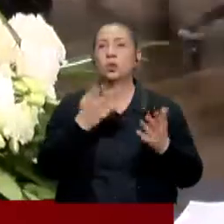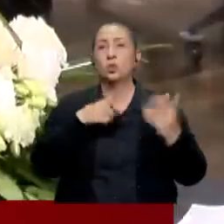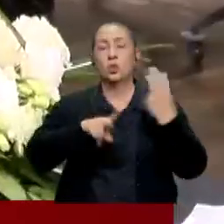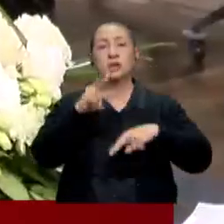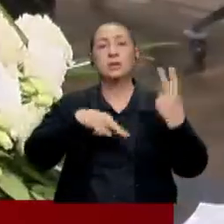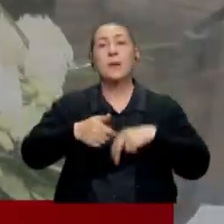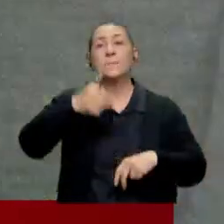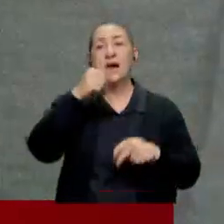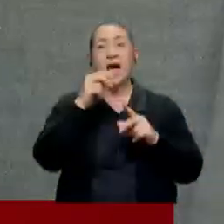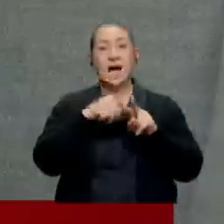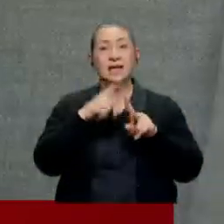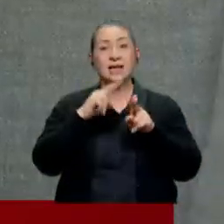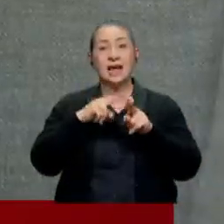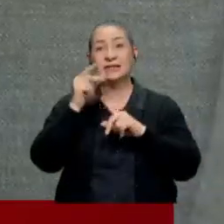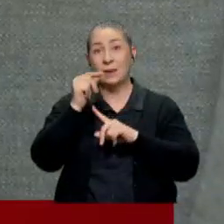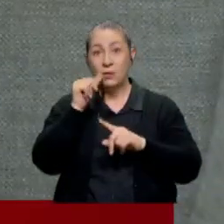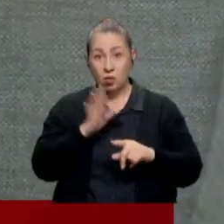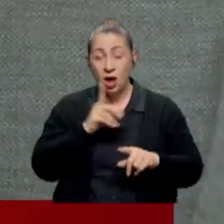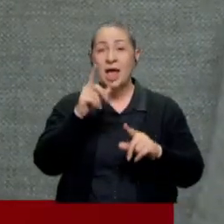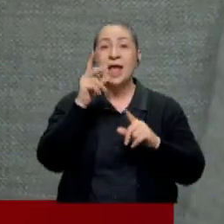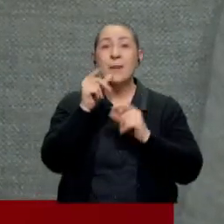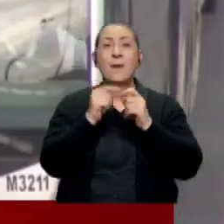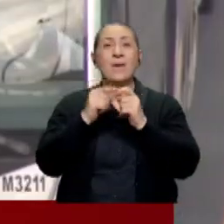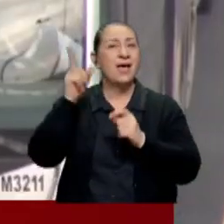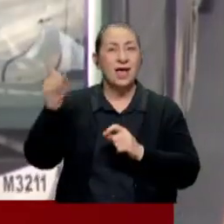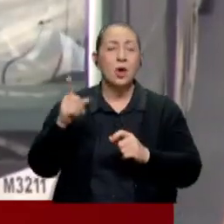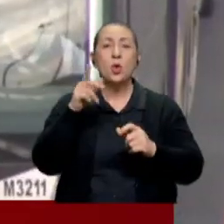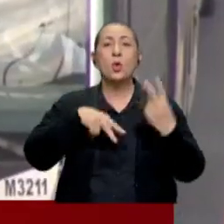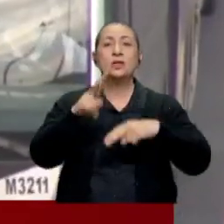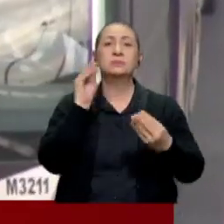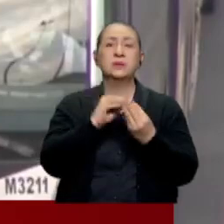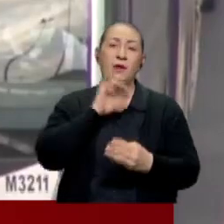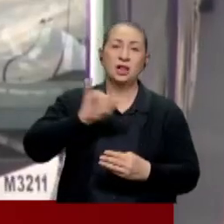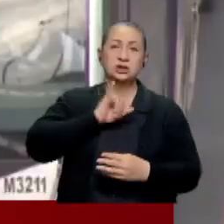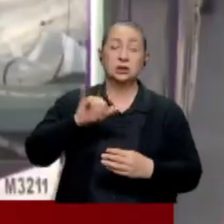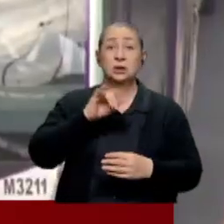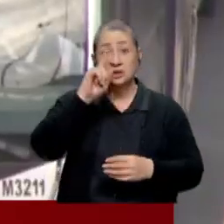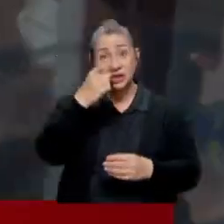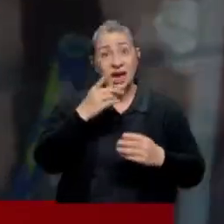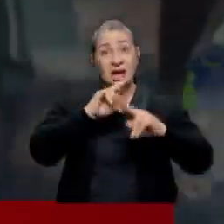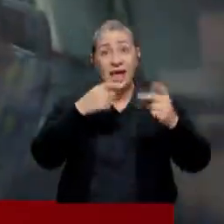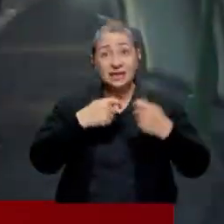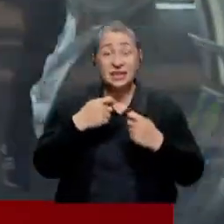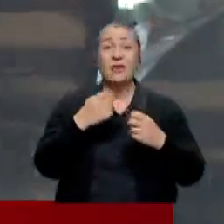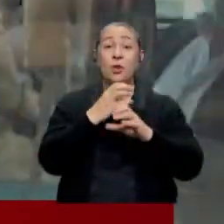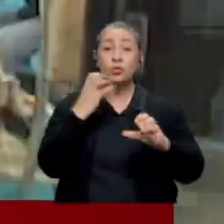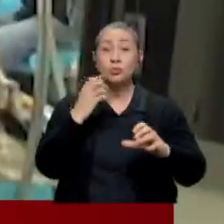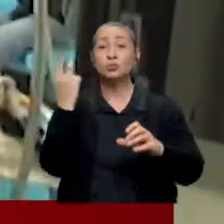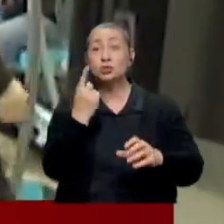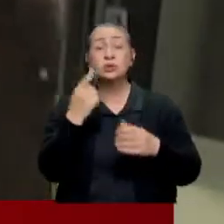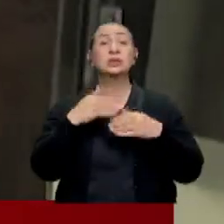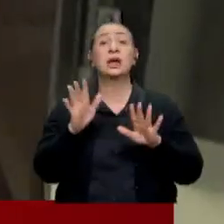Ulaştırma Bakanı Adil Kara İsmailoğlu, İBB'yi ulaşım zammı üzerinden eleştirdi. Sadece İBB ve esnaf araçları değildi